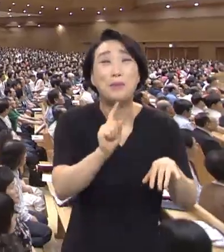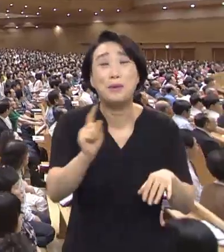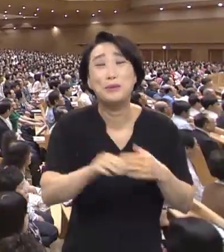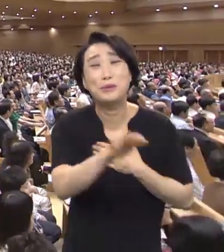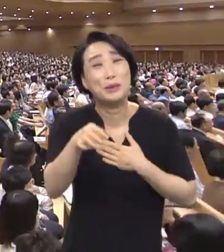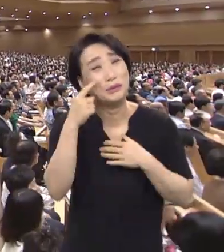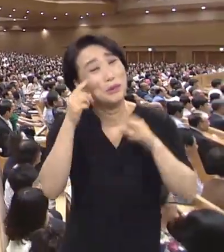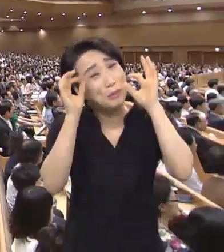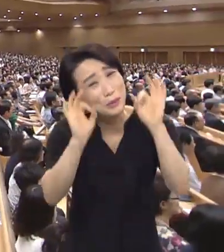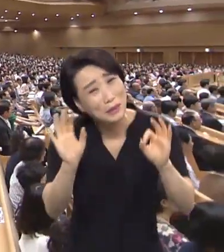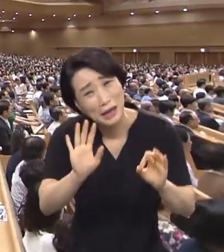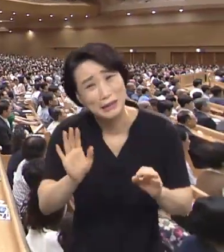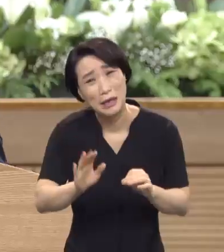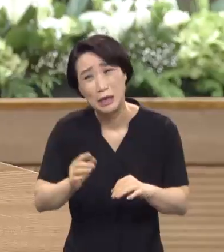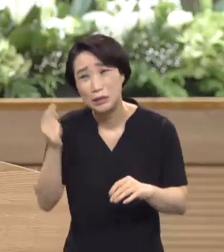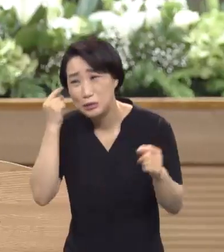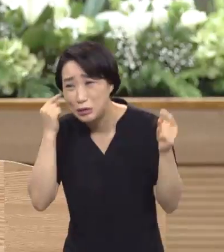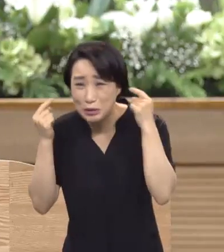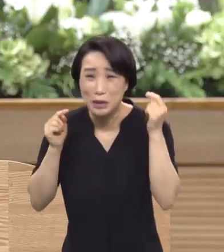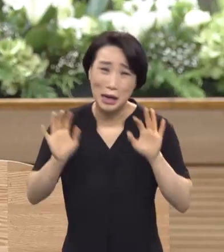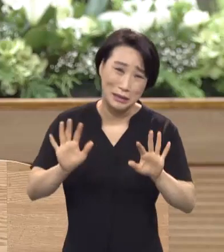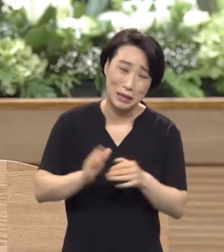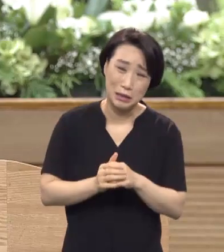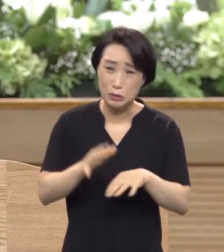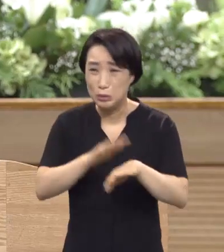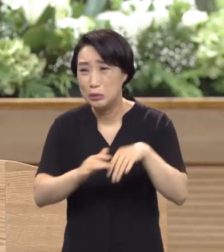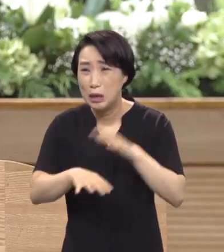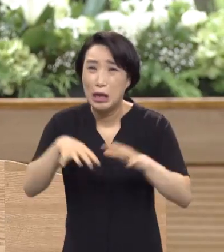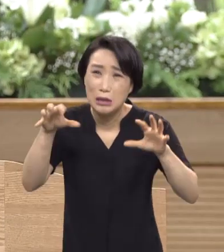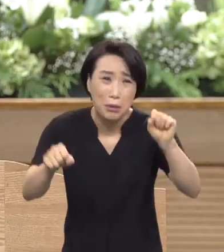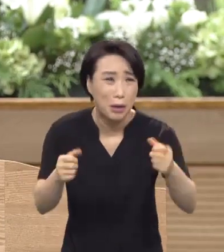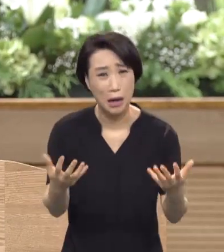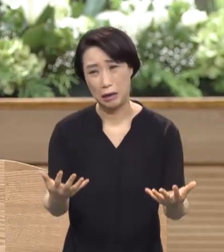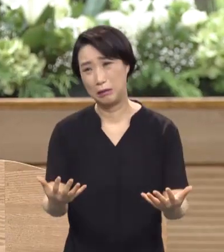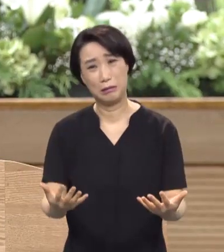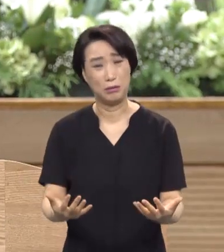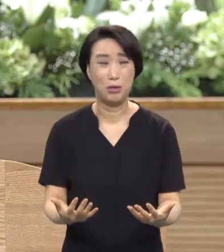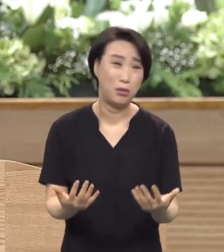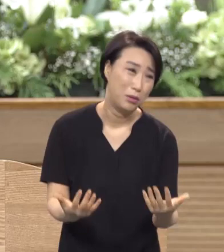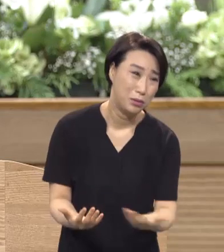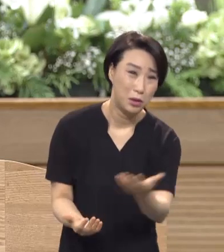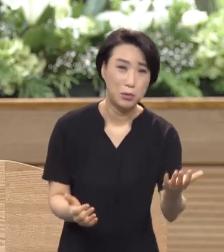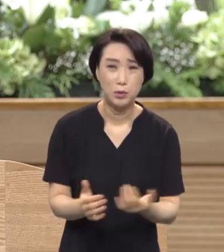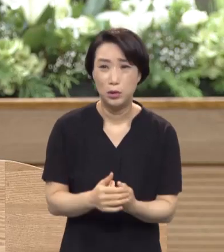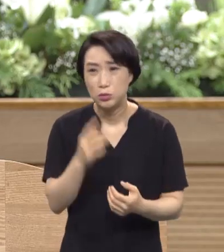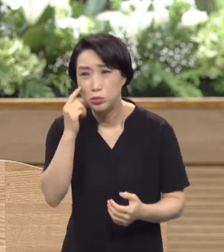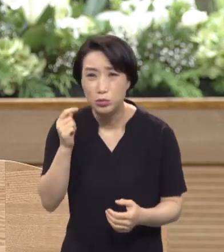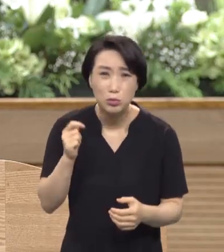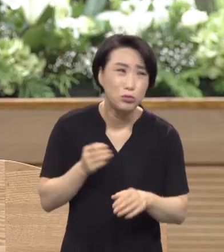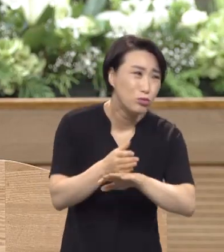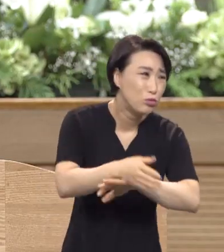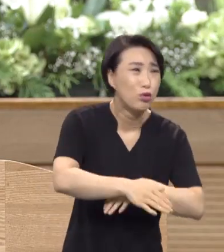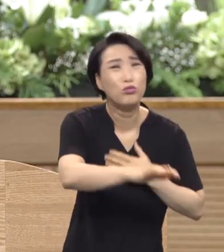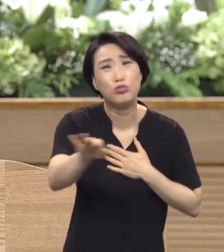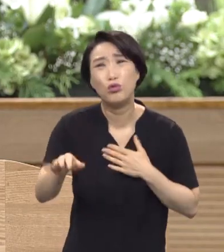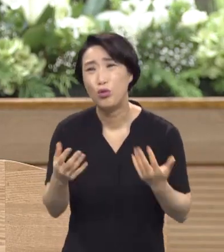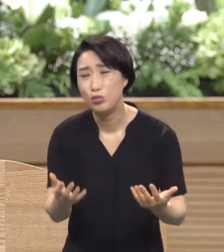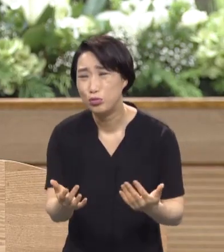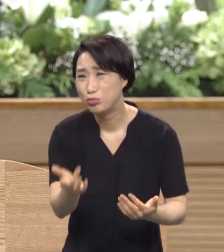귀에 들리지도 않고 손에 잡히지도 않고 응? 누가 눈치챌래 눈치챌 수도